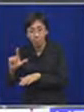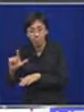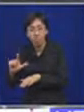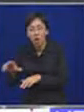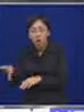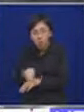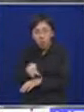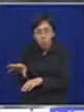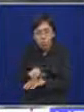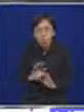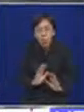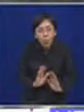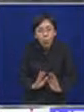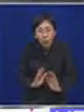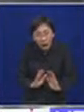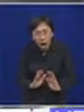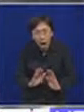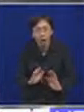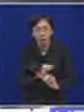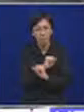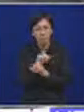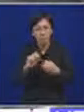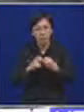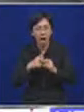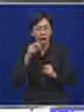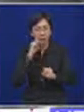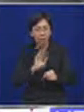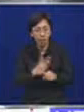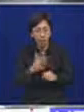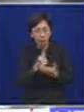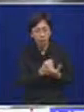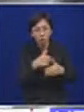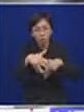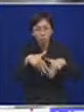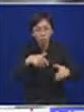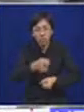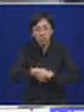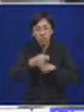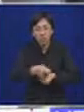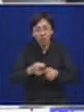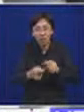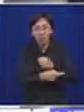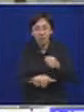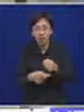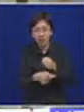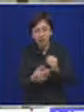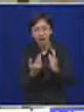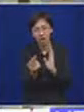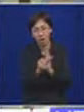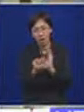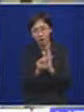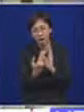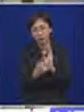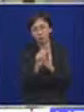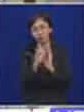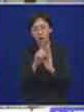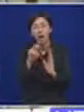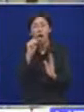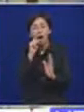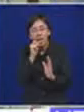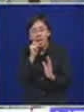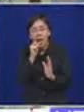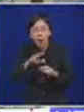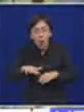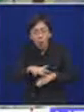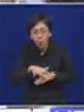ตรมากักเก็บไว้แก้ปัญหาภัยแล้งให้แก่เกษตรกรในจังหวัดหนองคายและจังหวัดอุดรธานีมีน้ำใช้หล่อเลี้ยงพืชผล